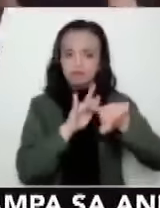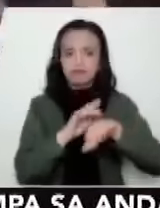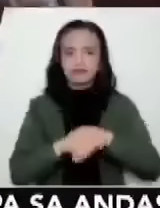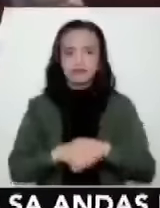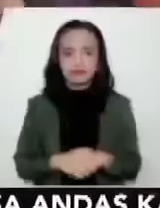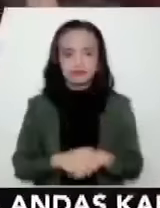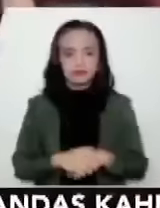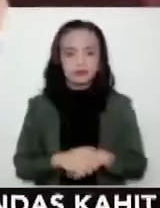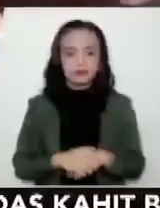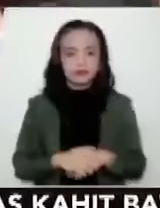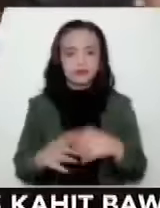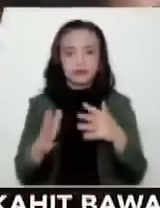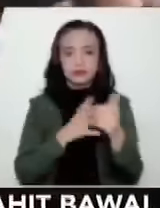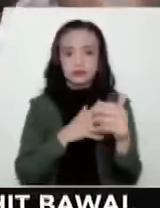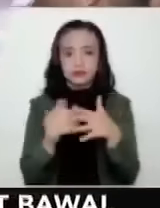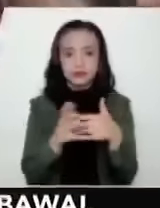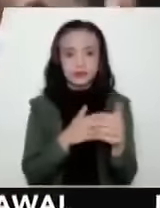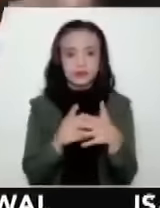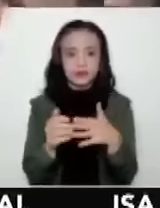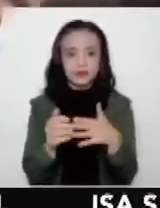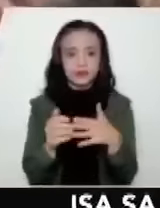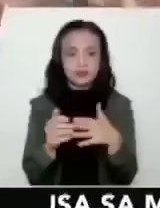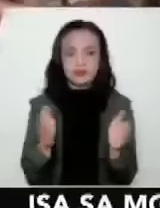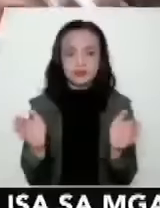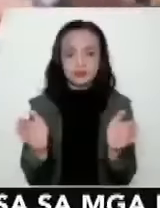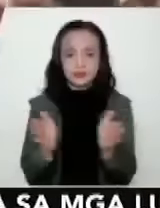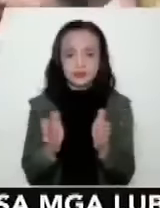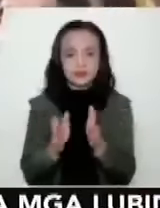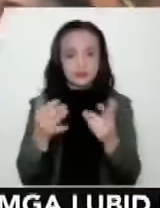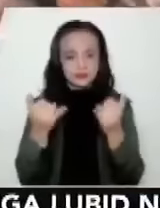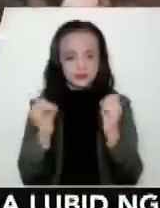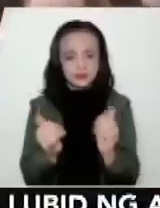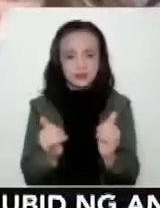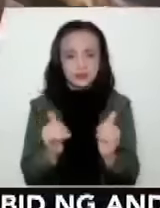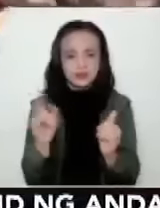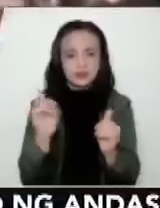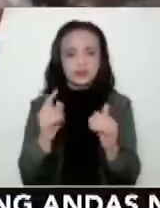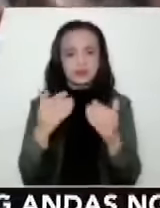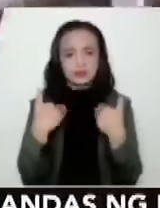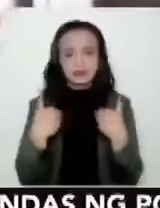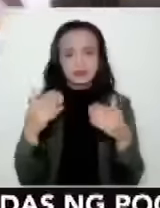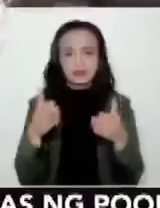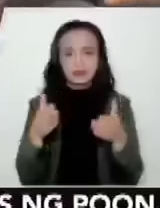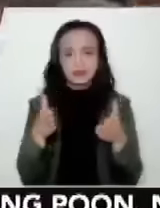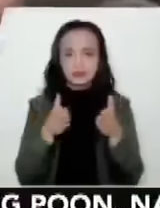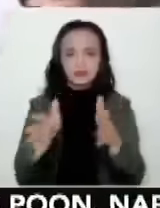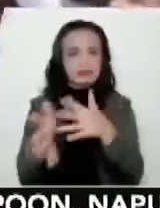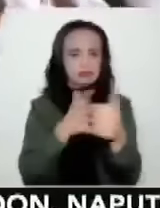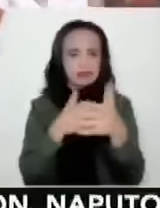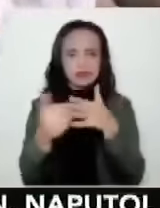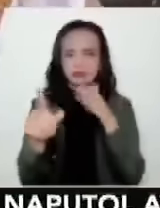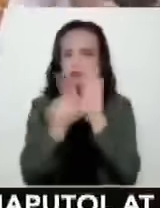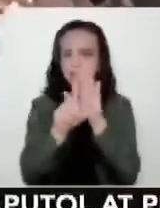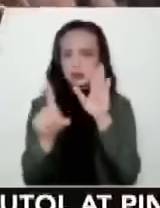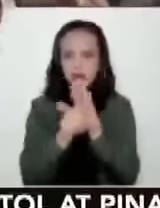Gaano man kaliit ang pwedeng tungtungan, nagawan pa rin ng paraan kahit bawal.